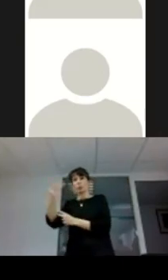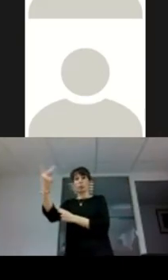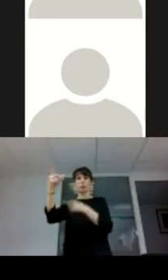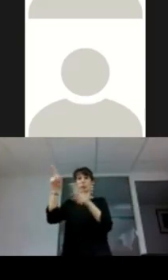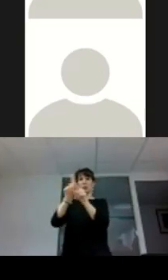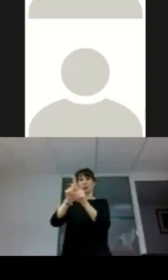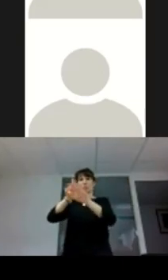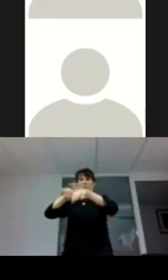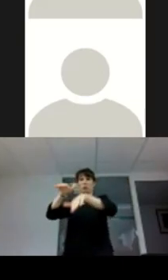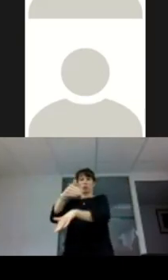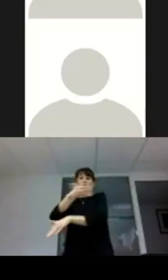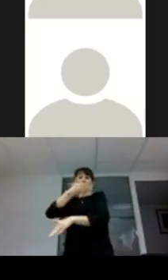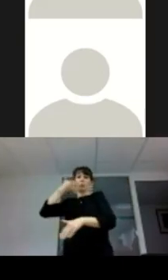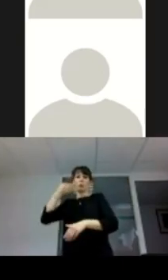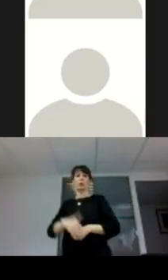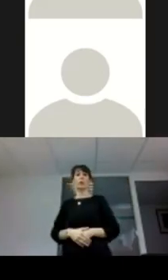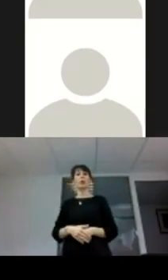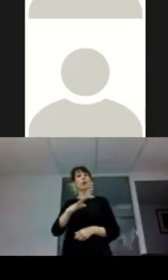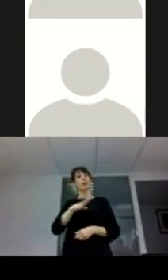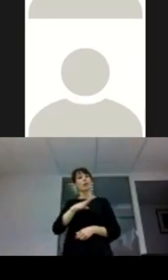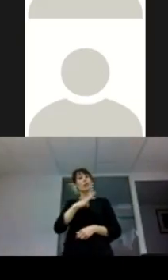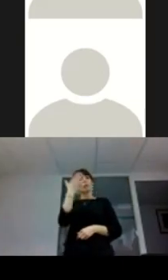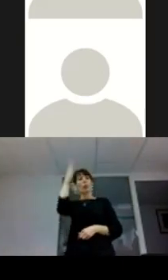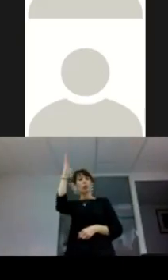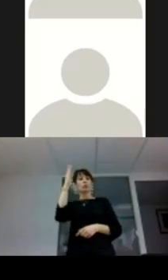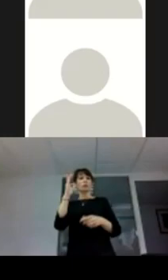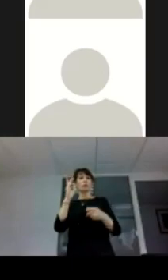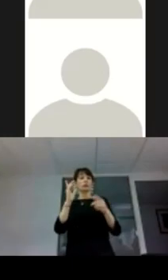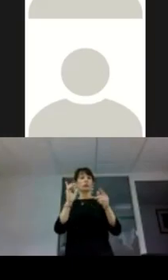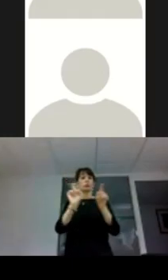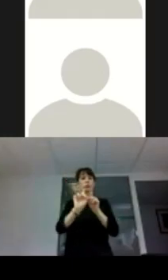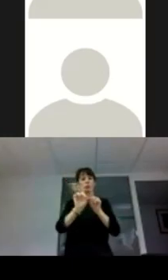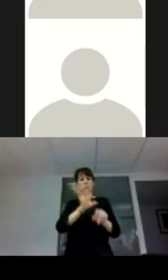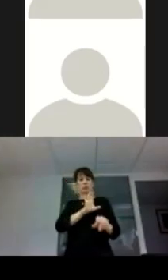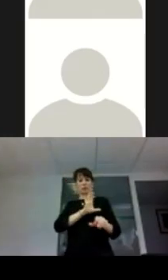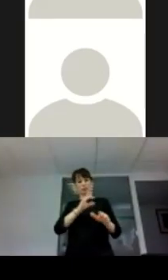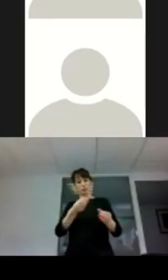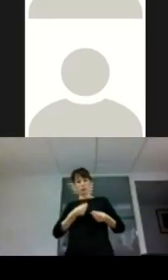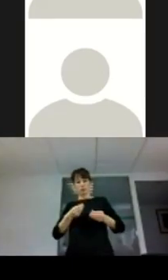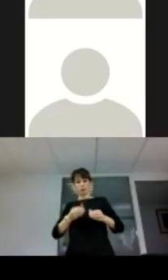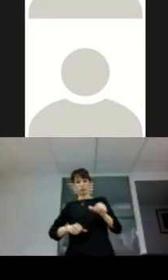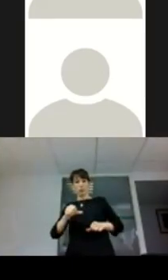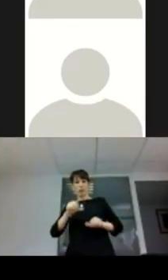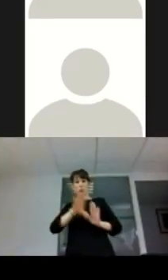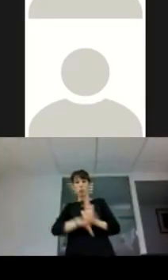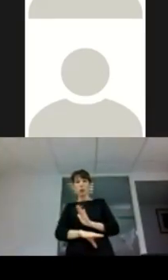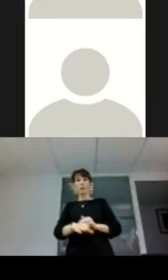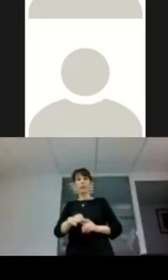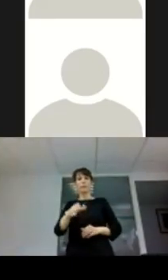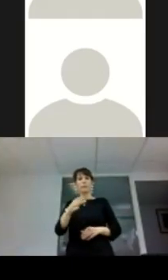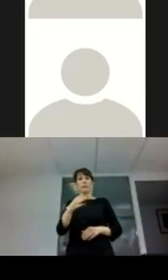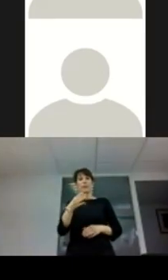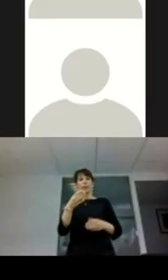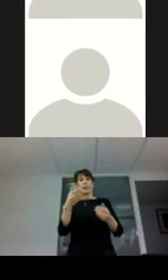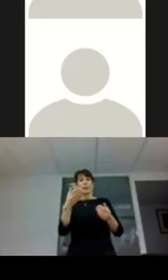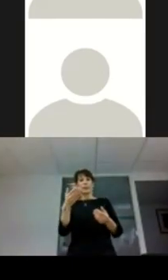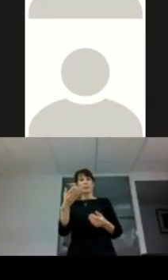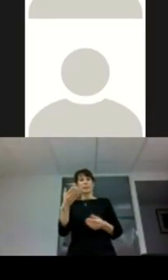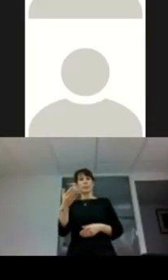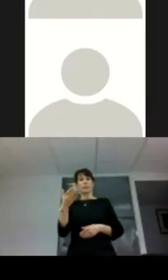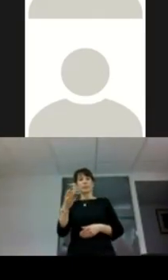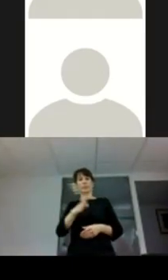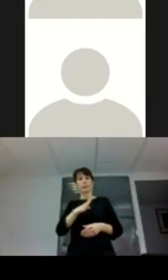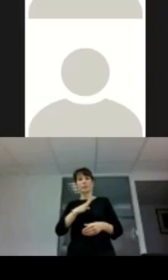qui doit être plus important et plus efficace. Mais il y a autre chose aussi qui nous fait opérer moins, c'est le